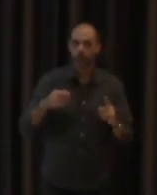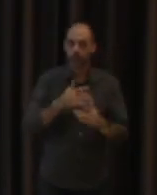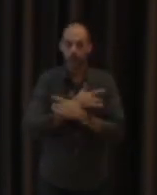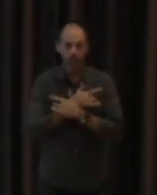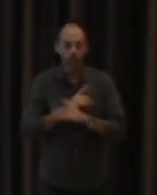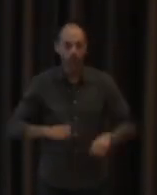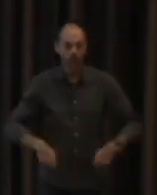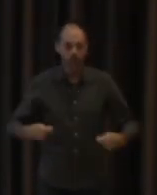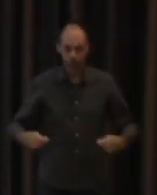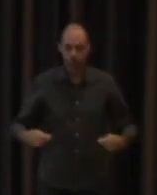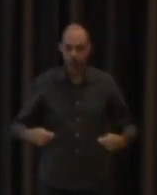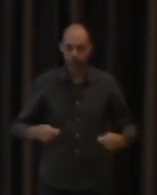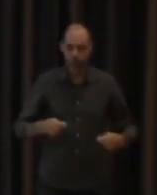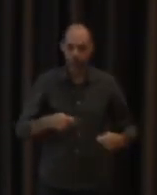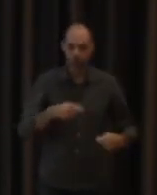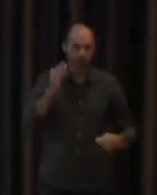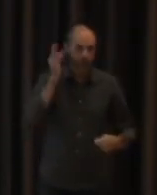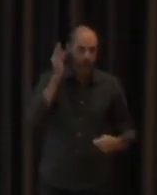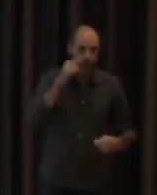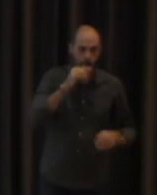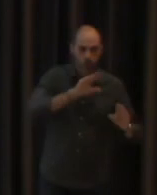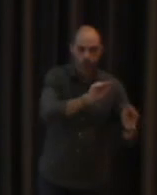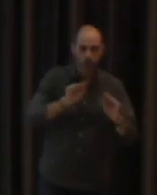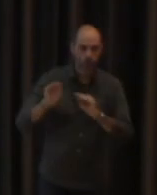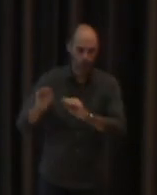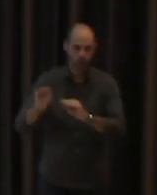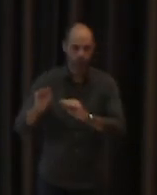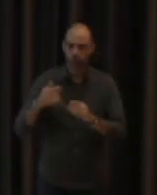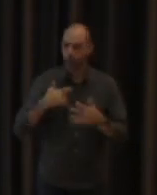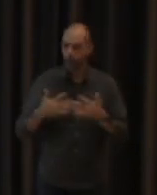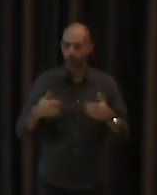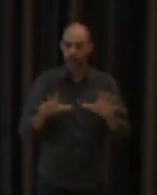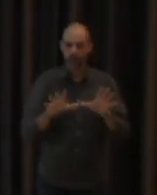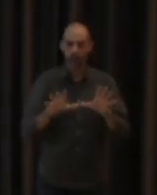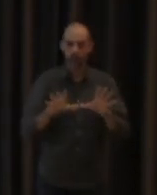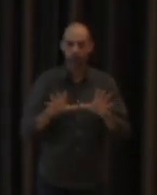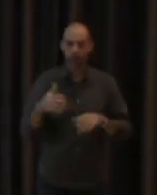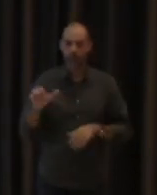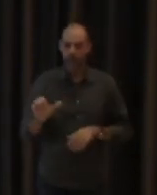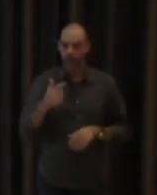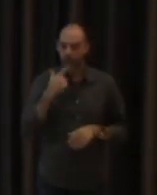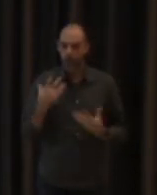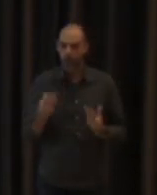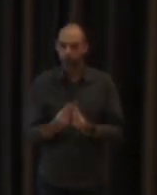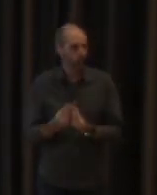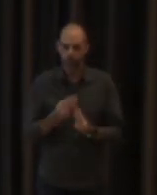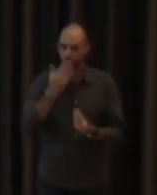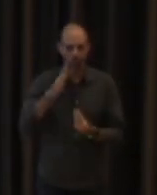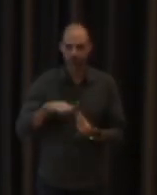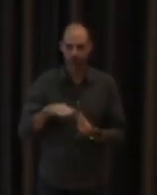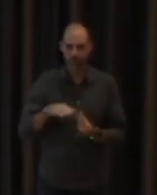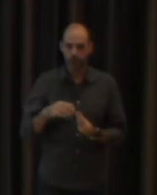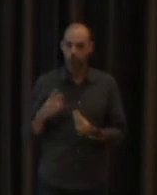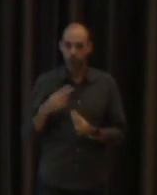el cas de les ulleres. Per tant, no podríem afegir a una frase com 10E, junts. En Pere i la Maria porten ulleres junts,